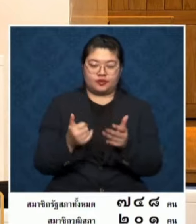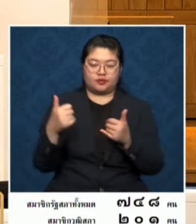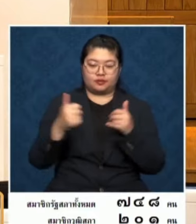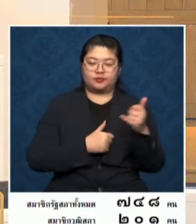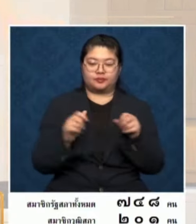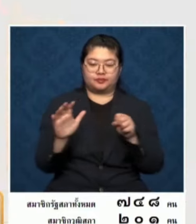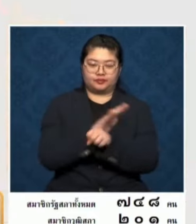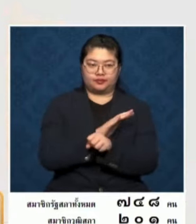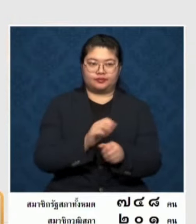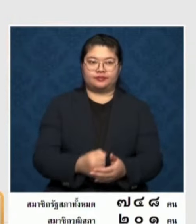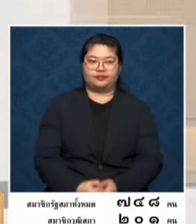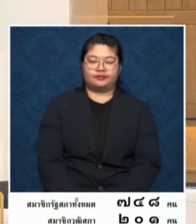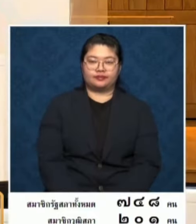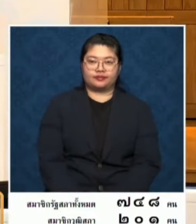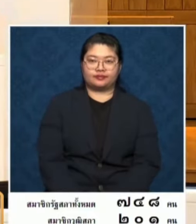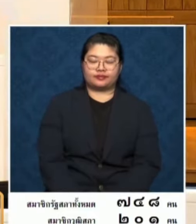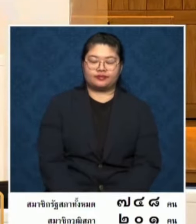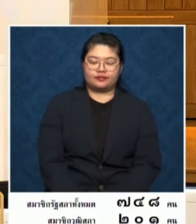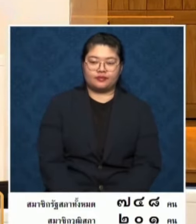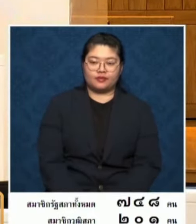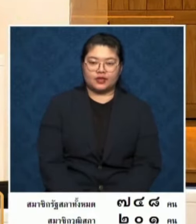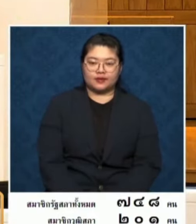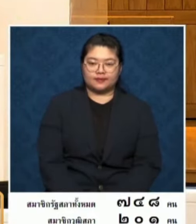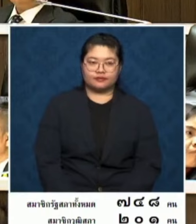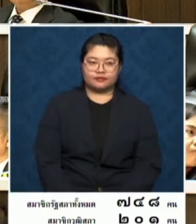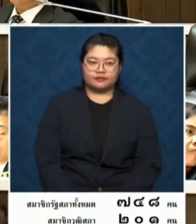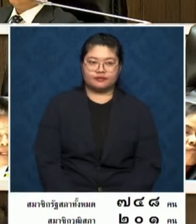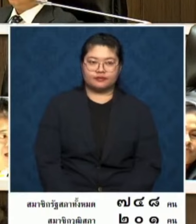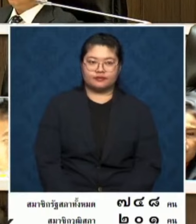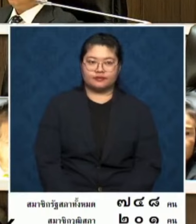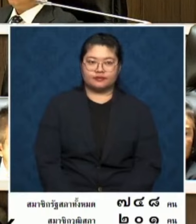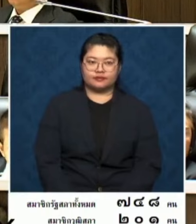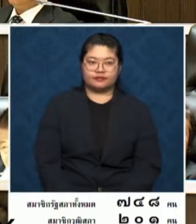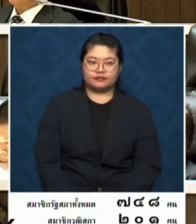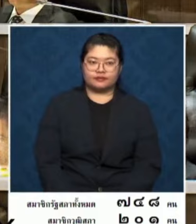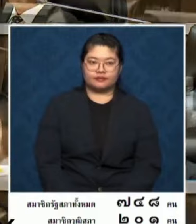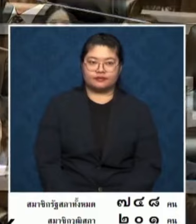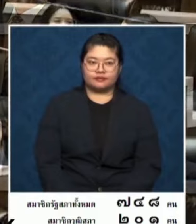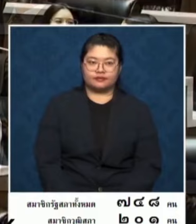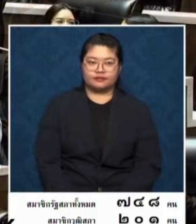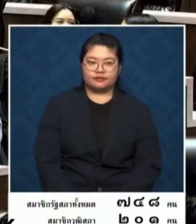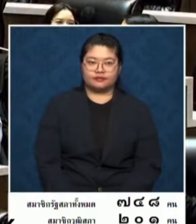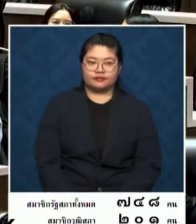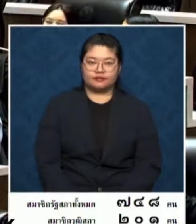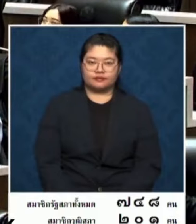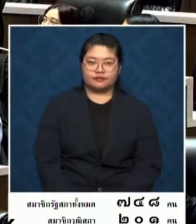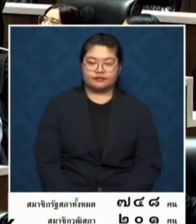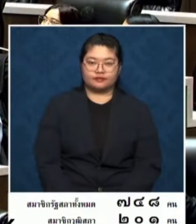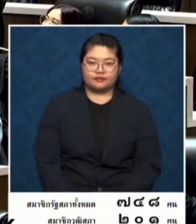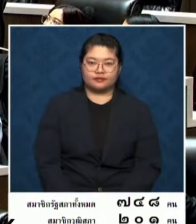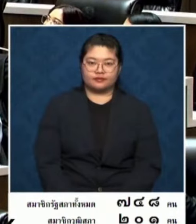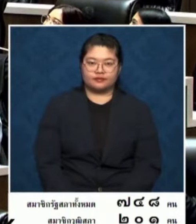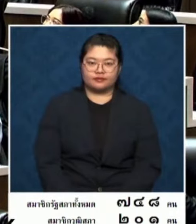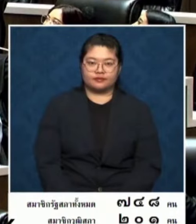ตส.ส.บัญชีรายชื่อพรรคเพื่อไทยโวยรัฐสภาไม่มีปัญญาตีความอำนาจตัวเองสุดท้ายมีมติเห็นชอ